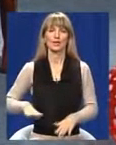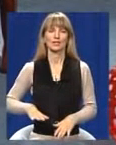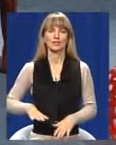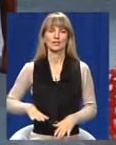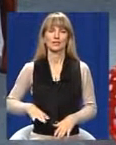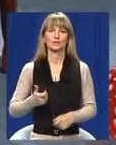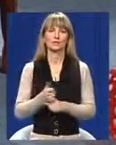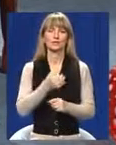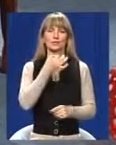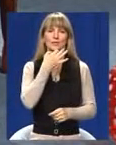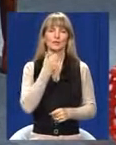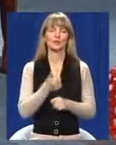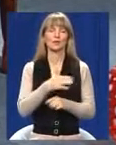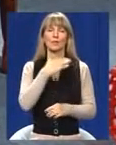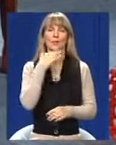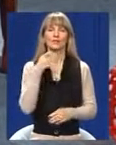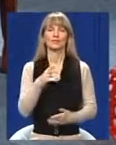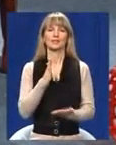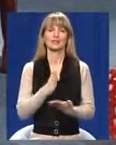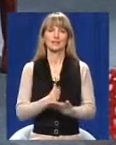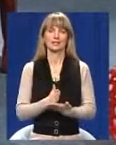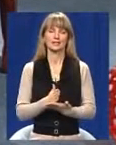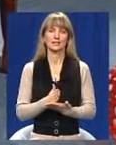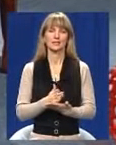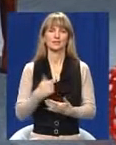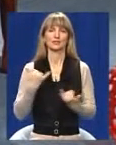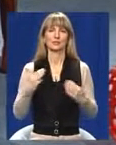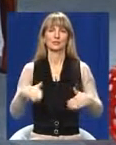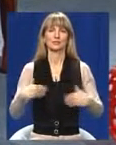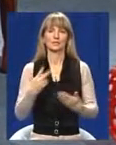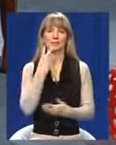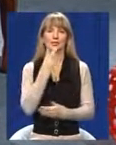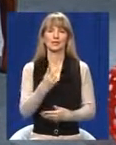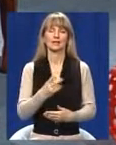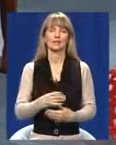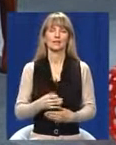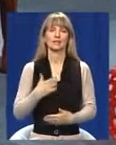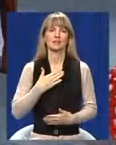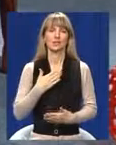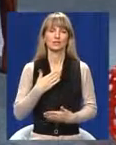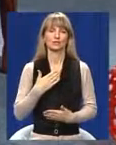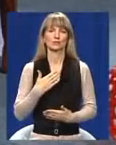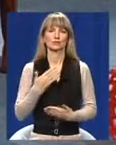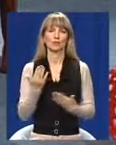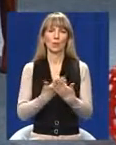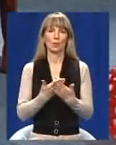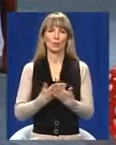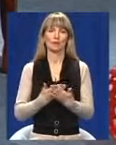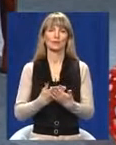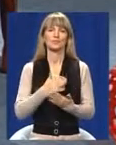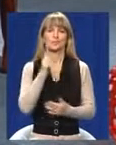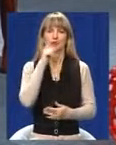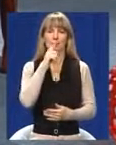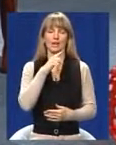подобається. Ну, це також дуже багато їх існує. А зараз ми вам пропонуємо переглянути нашу рубрику, що наші маленькі